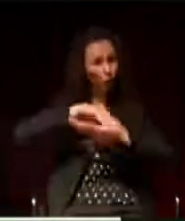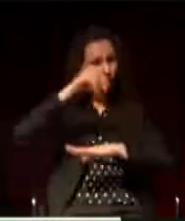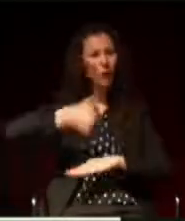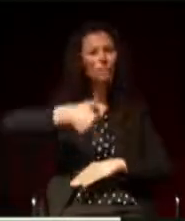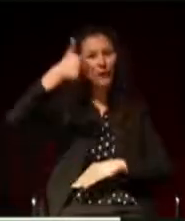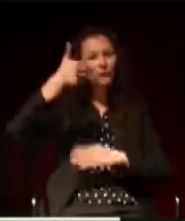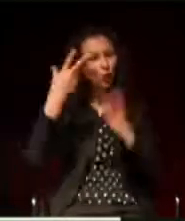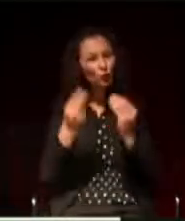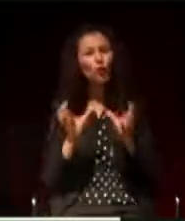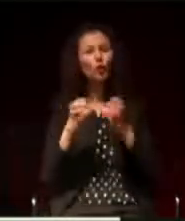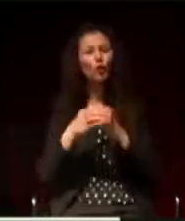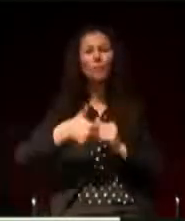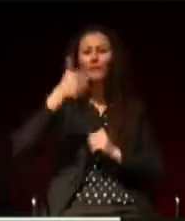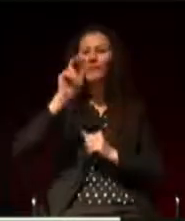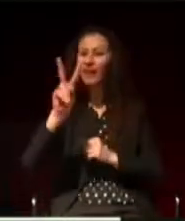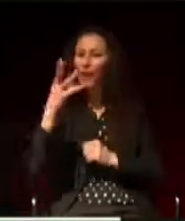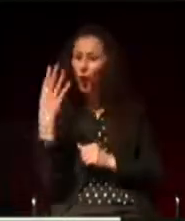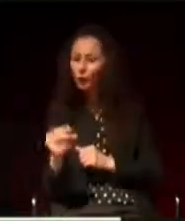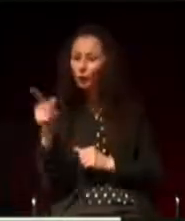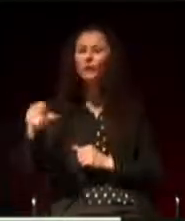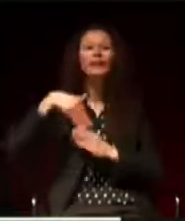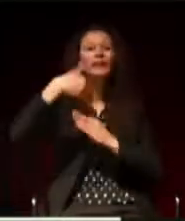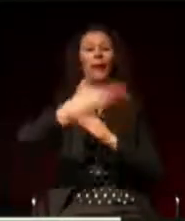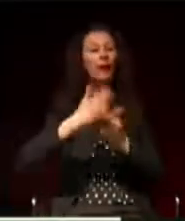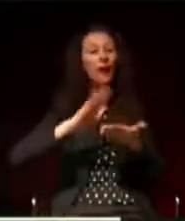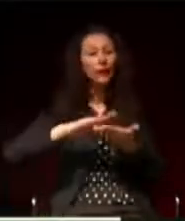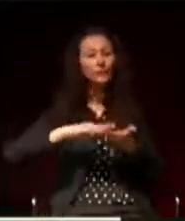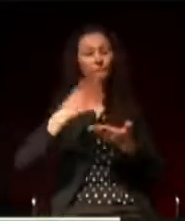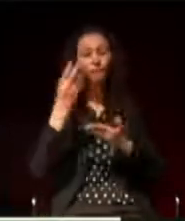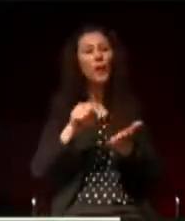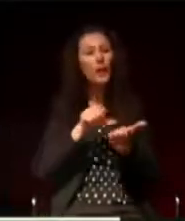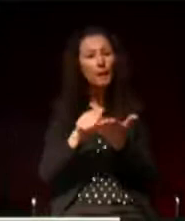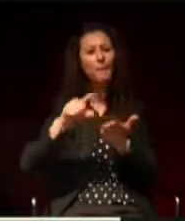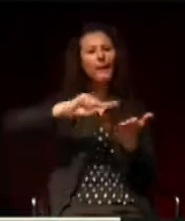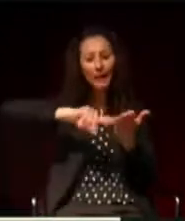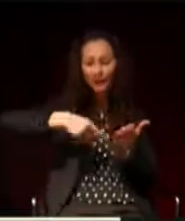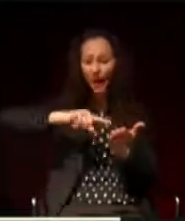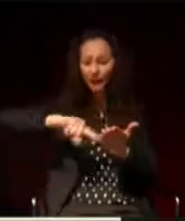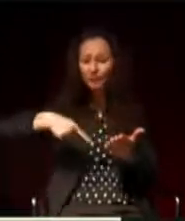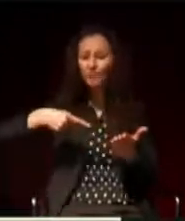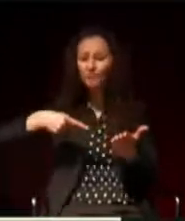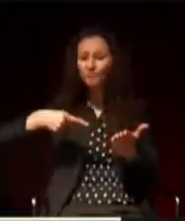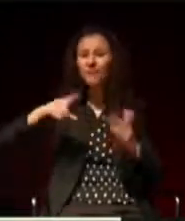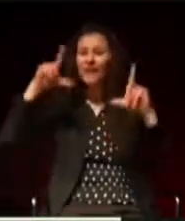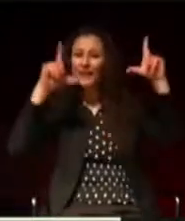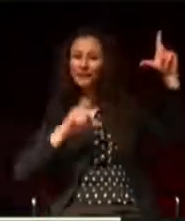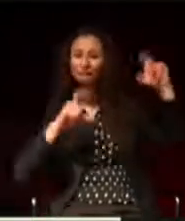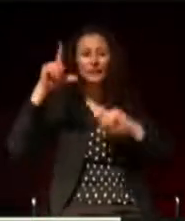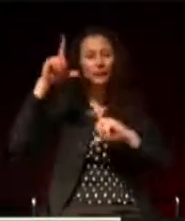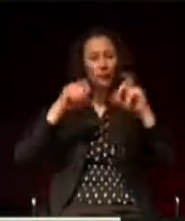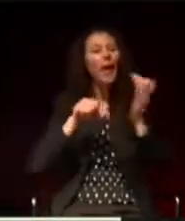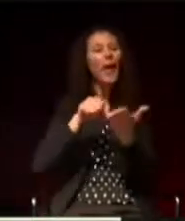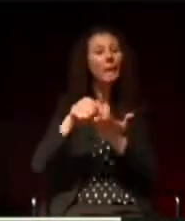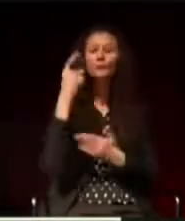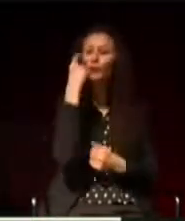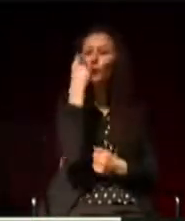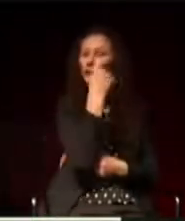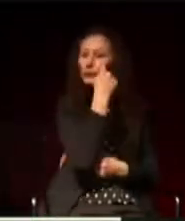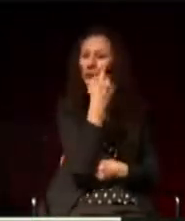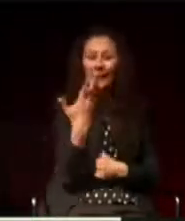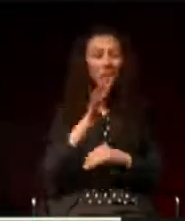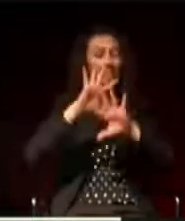Komisyon başkanımız olsun, grup başkan vekilimiz olsun, diğer arkadaşlarımız ve hepimiz imza atarken resimler çektik. Hepimizin